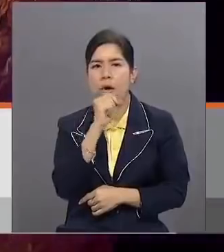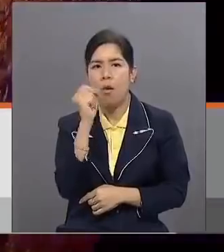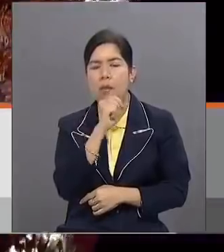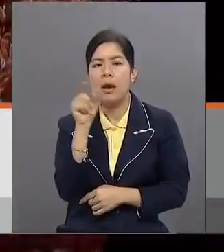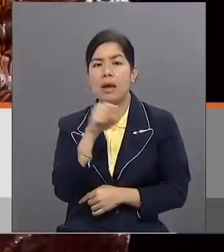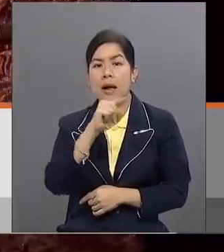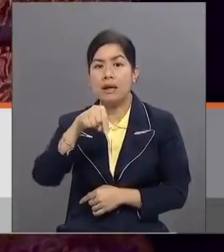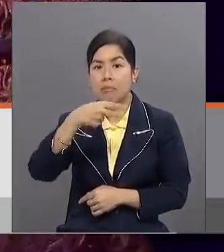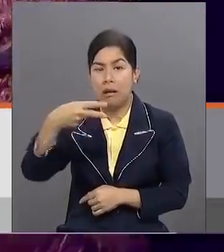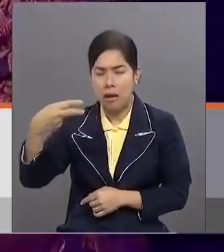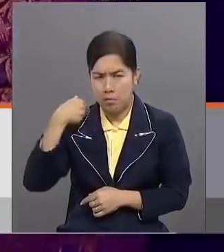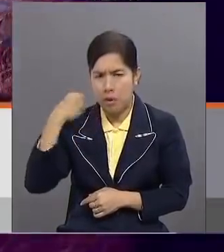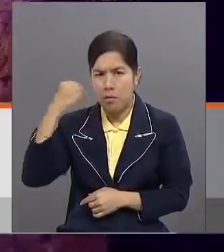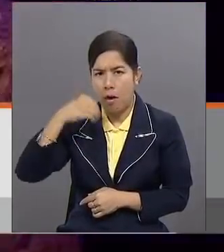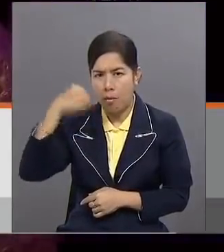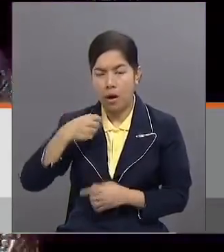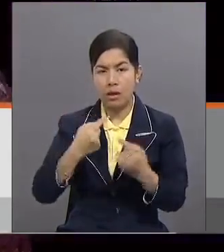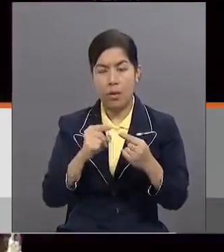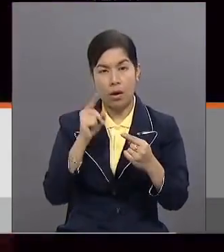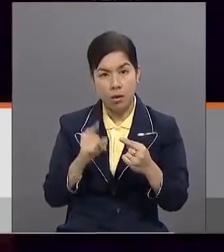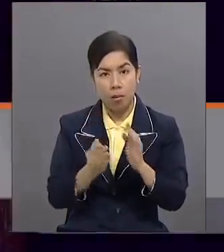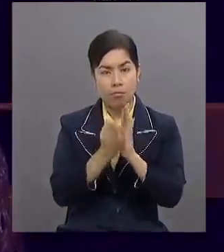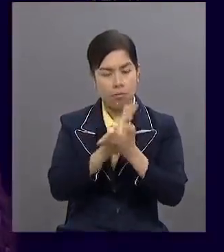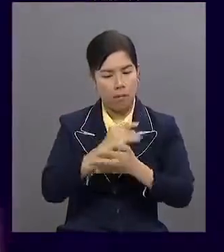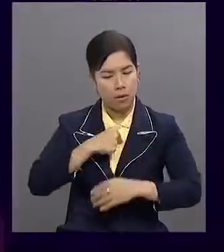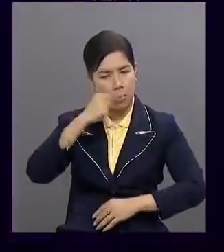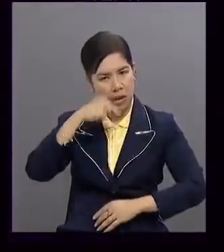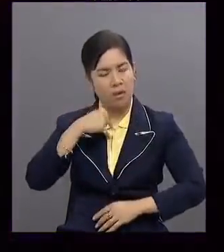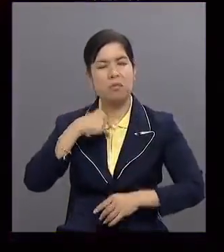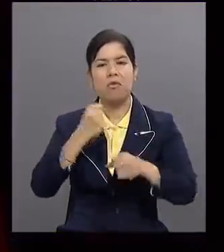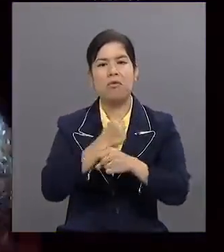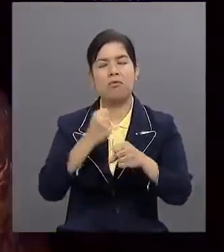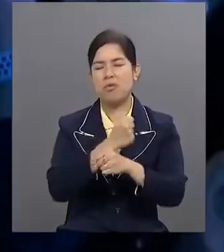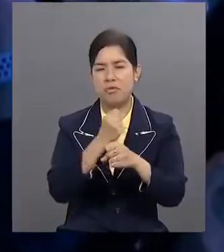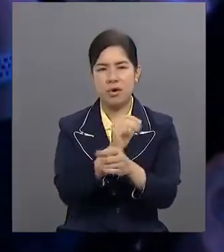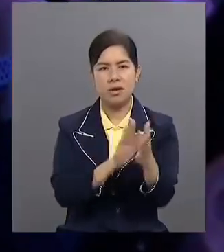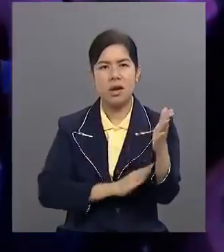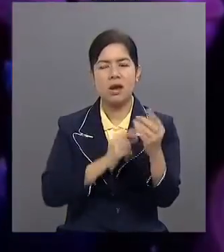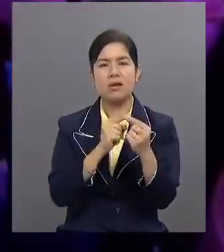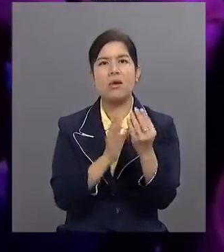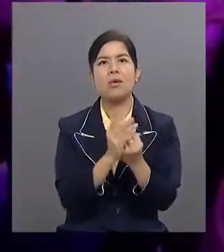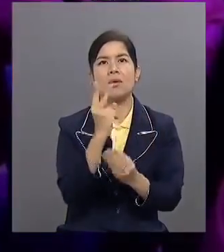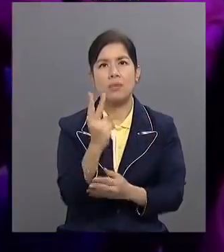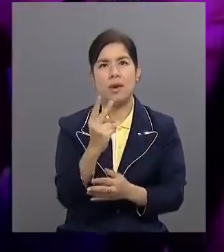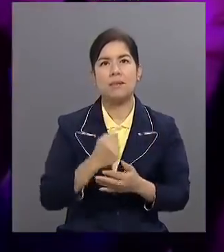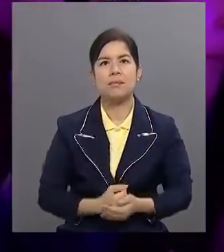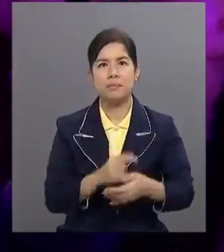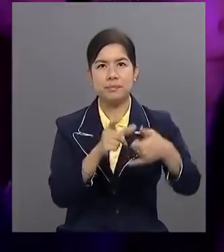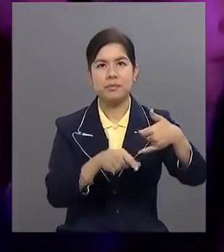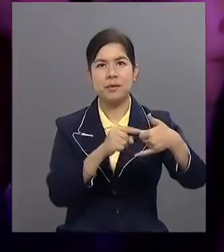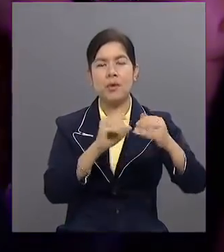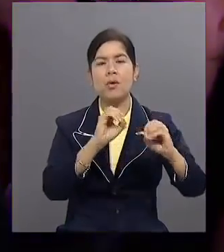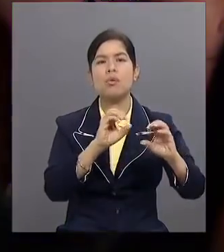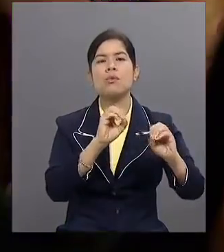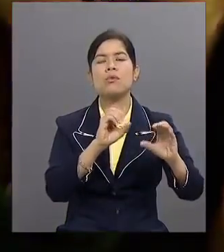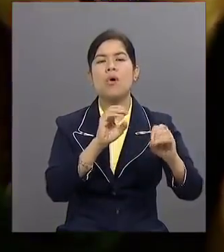ต้องร้องเพลงไทยบนเวทีสังคีสารานรมเลยซ้อมเต็มที่ตลอด2สัปดาห์งานนี้แม่ดัดครูเจี๊ยบนนทิยาจิวบาง